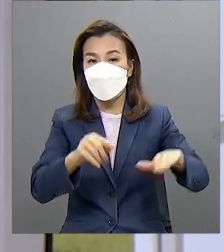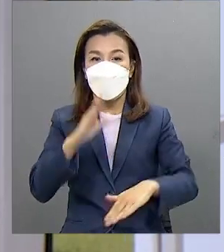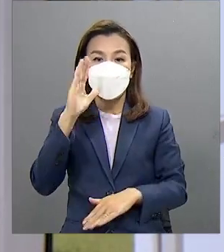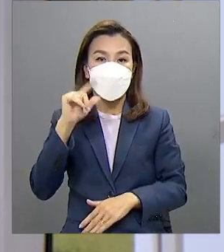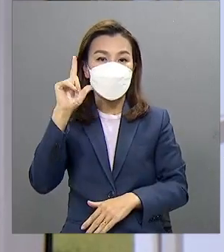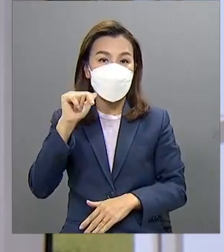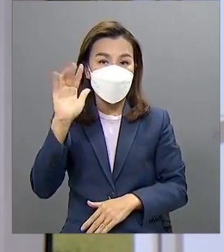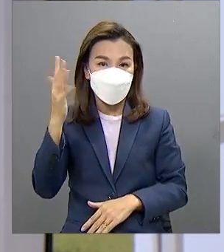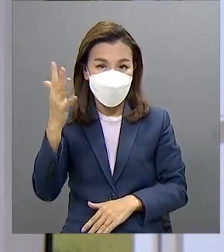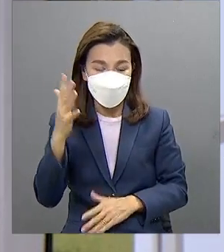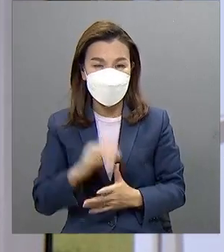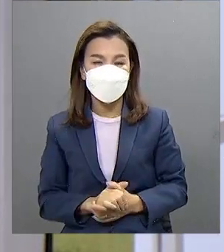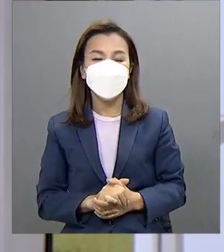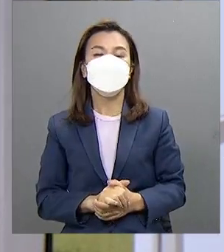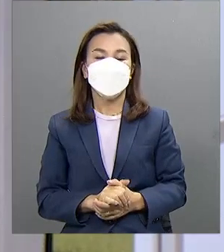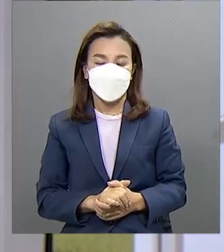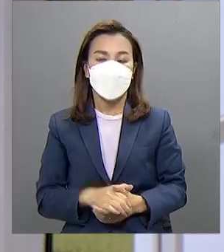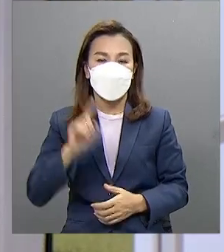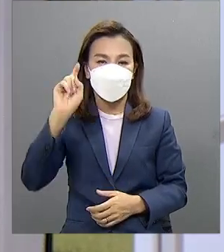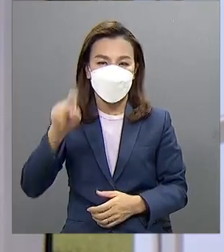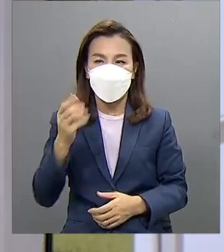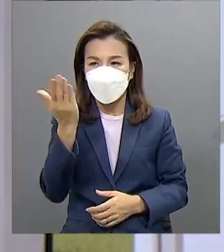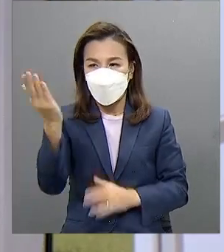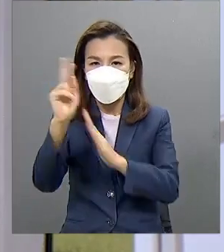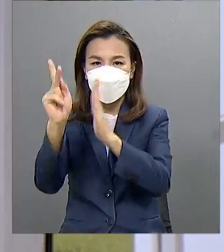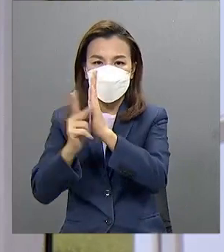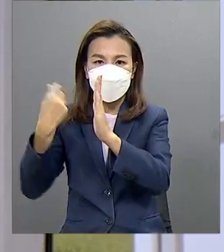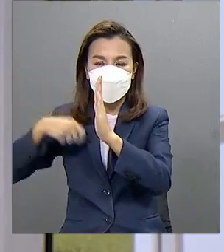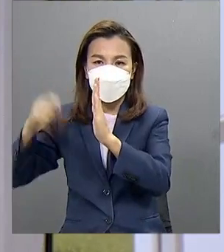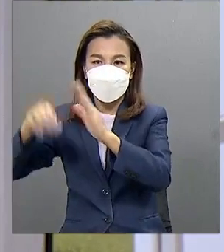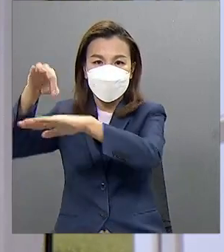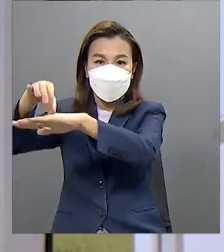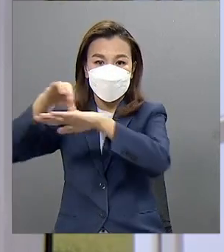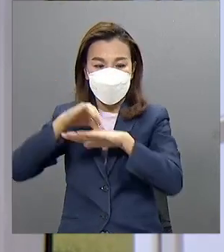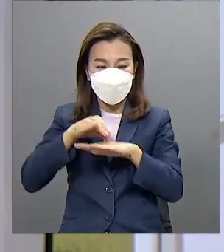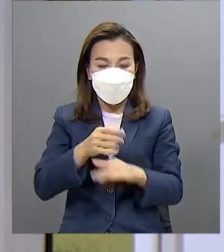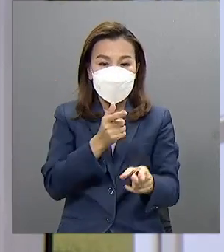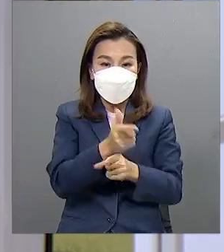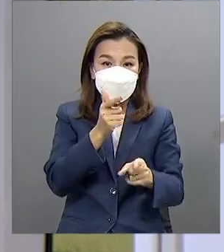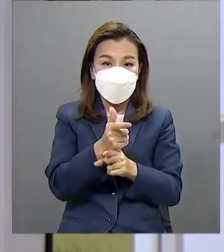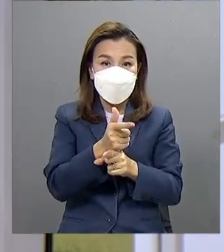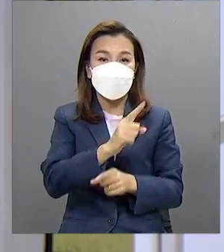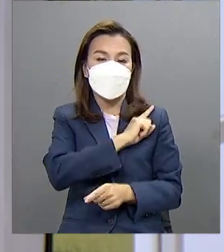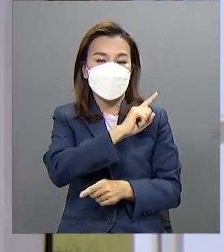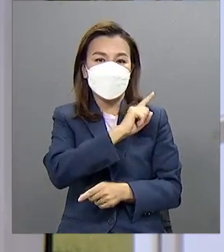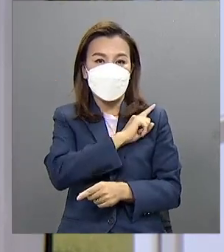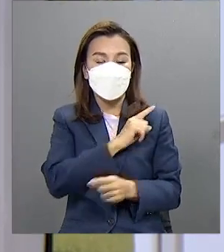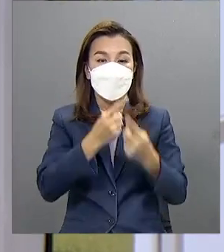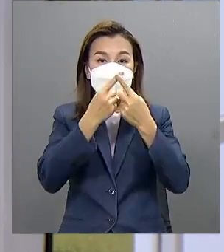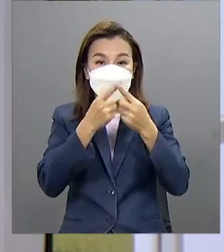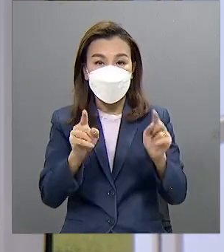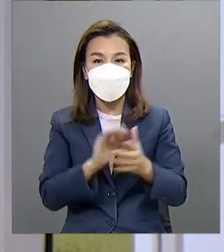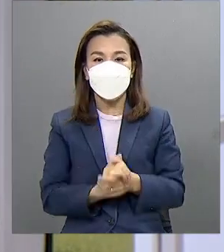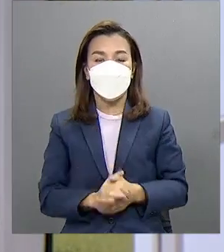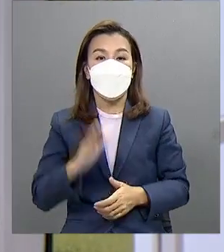ก็ต้องการทําการแต่งตั้งขึ้นมาเพื่อให้รับผิดชอบแล้วก็ดูแลเด็กคนนั้นที่ทําความผิดนะครับแต่ในกรณีที่มีผู้ปกครองคุณผู้ชมอาจจะสงสัยใช่มั้ยครับเว